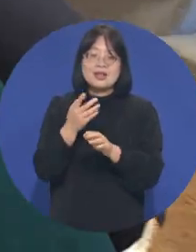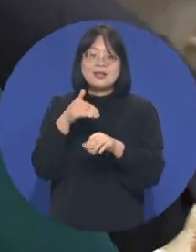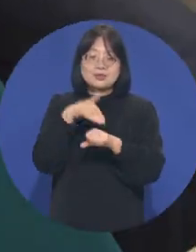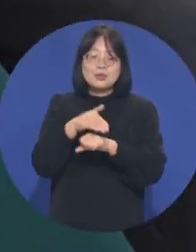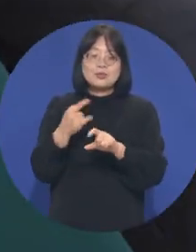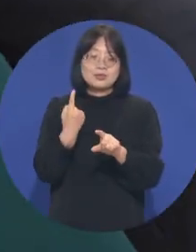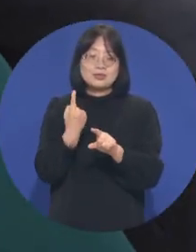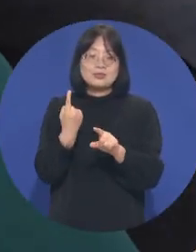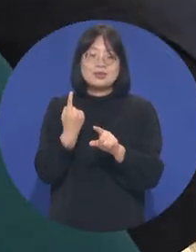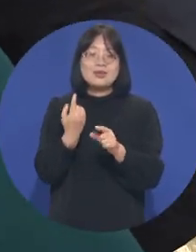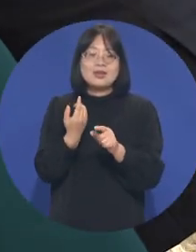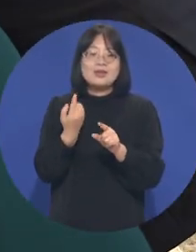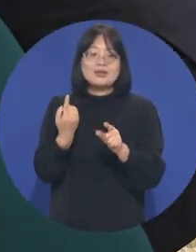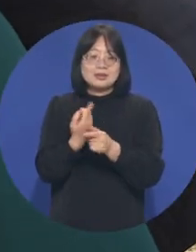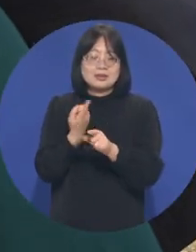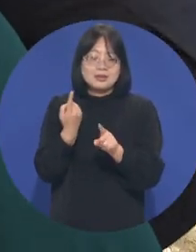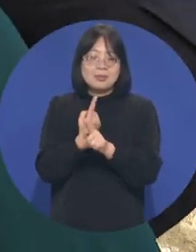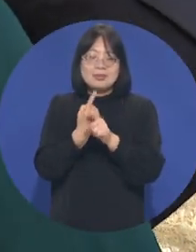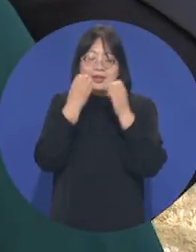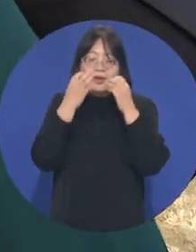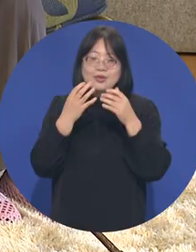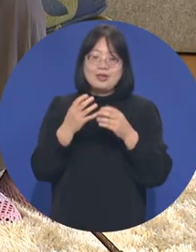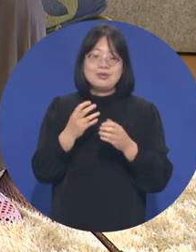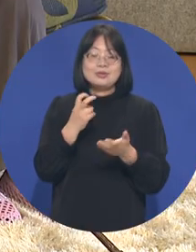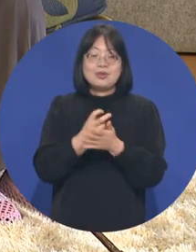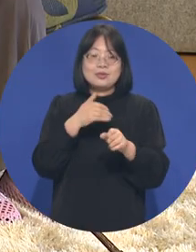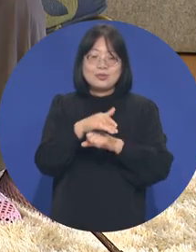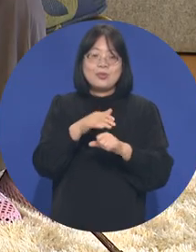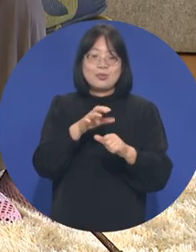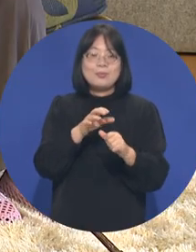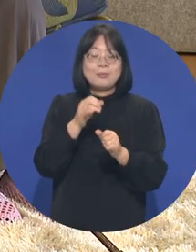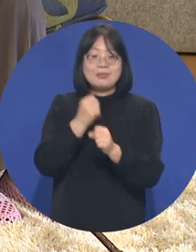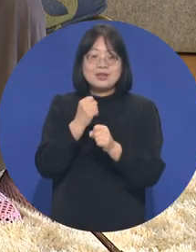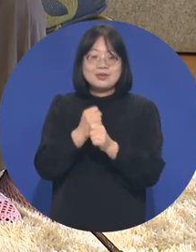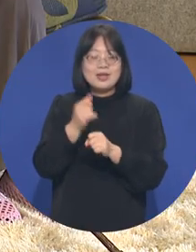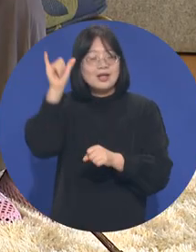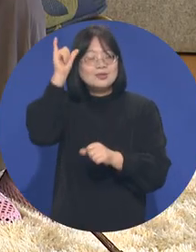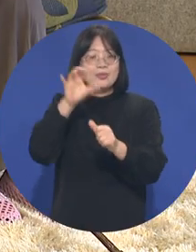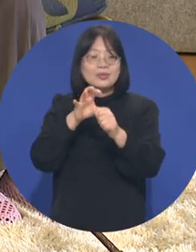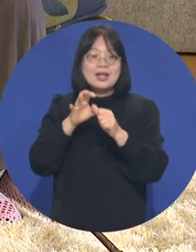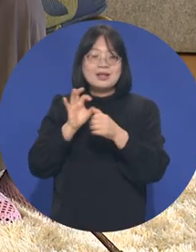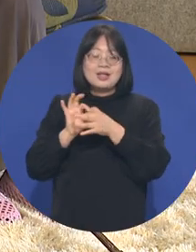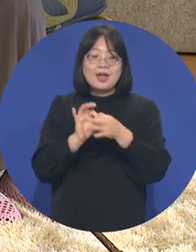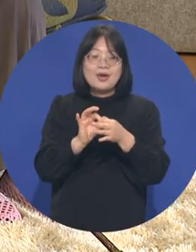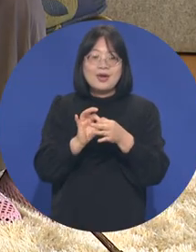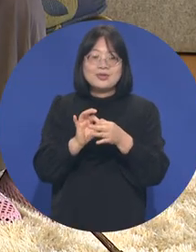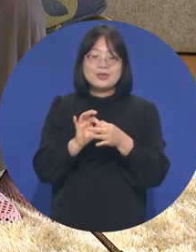새로운 지원 사업 발굴은 물론이고 인공지능을 적극 활용해 지속 가능하고 피부에